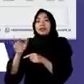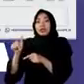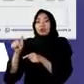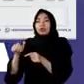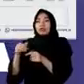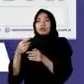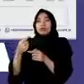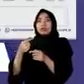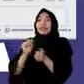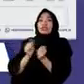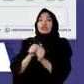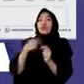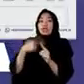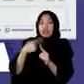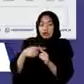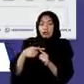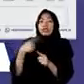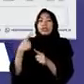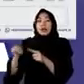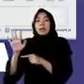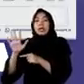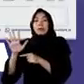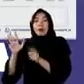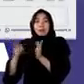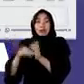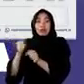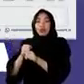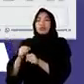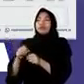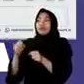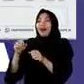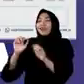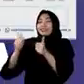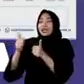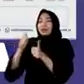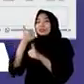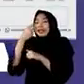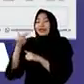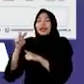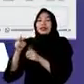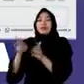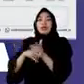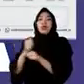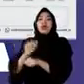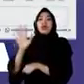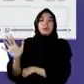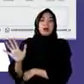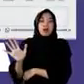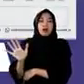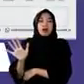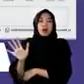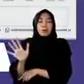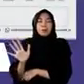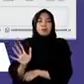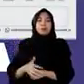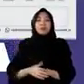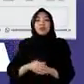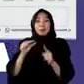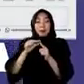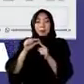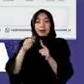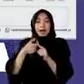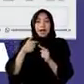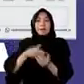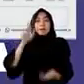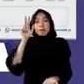aktif. Penting untuk diketahui bahwa PPKM Mikro ini memiliki peran yang penting dalam membantu